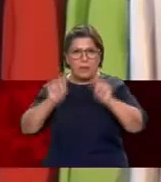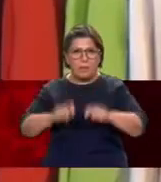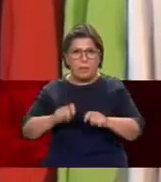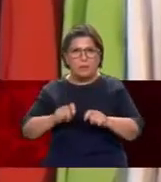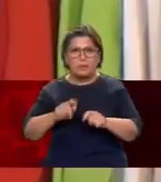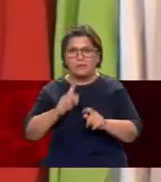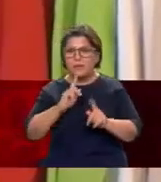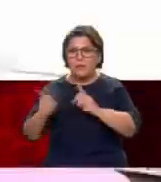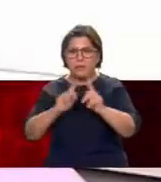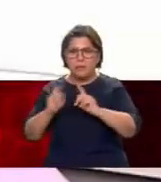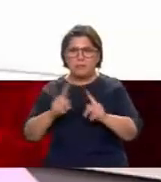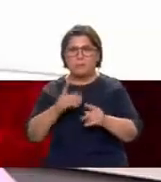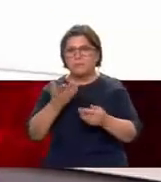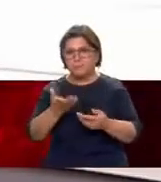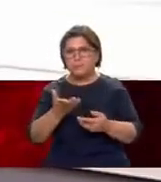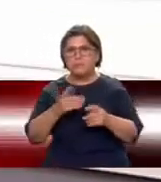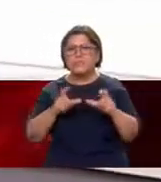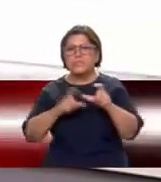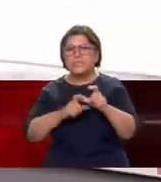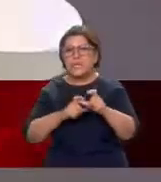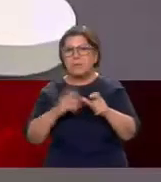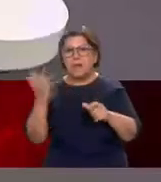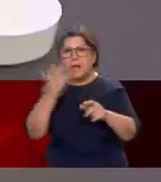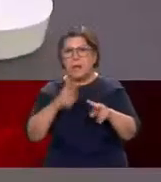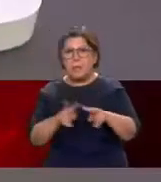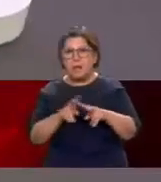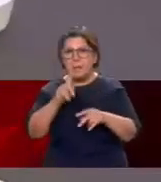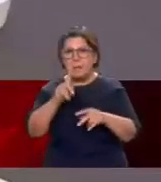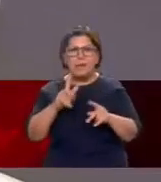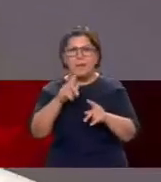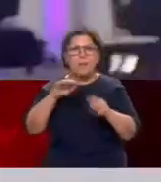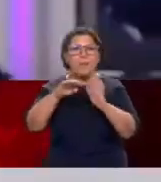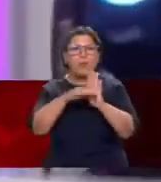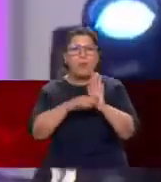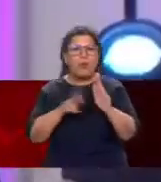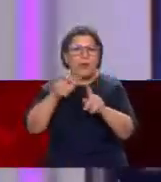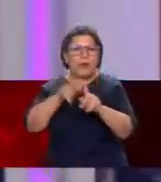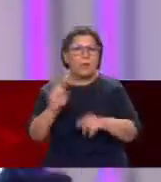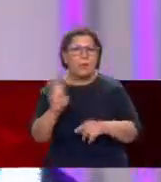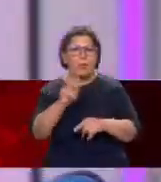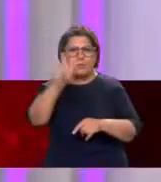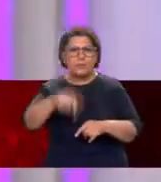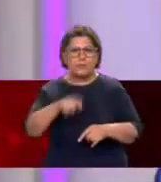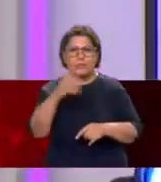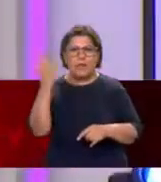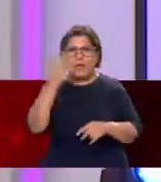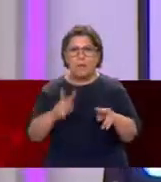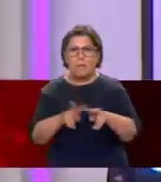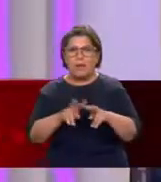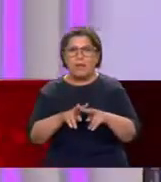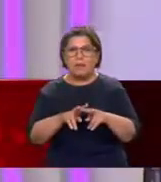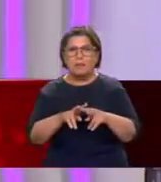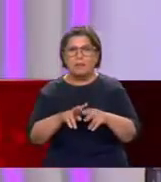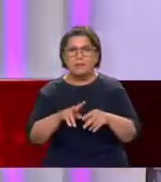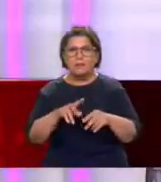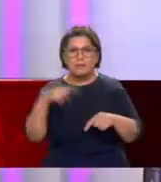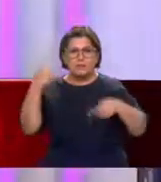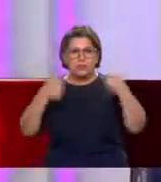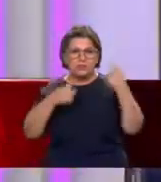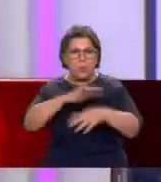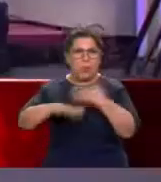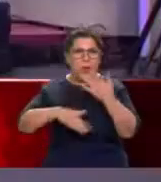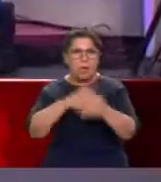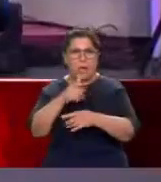Ben Gizem Karamelek. Gizem Karamelek'i herkes katıldığı bir moda programıyla tanıdı. Ama Karamelek'in ismi akıllara durgunluk veren bir